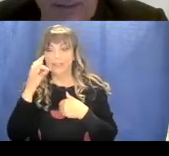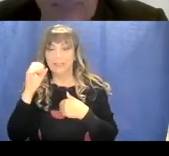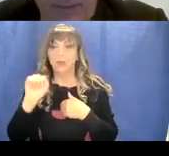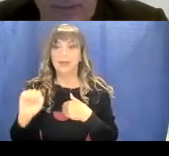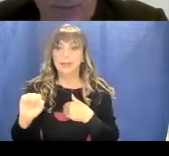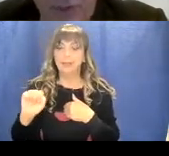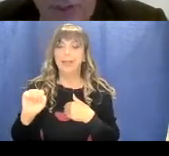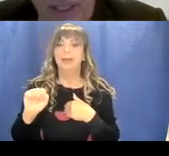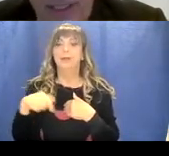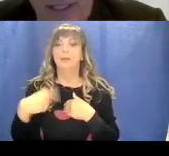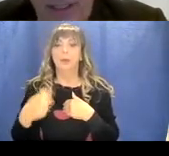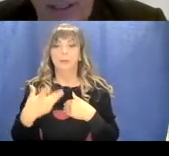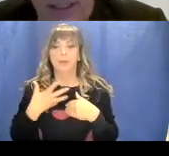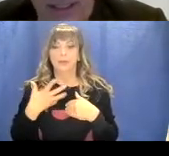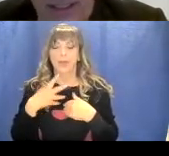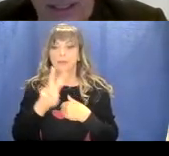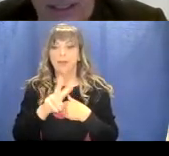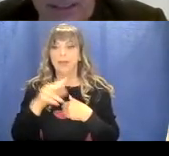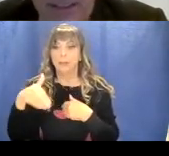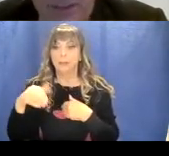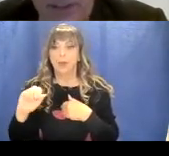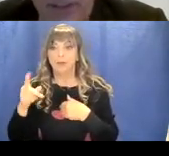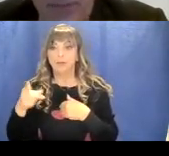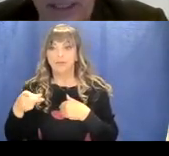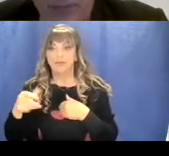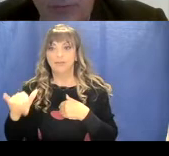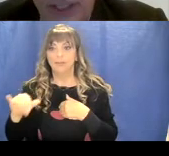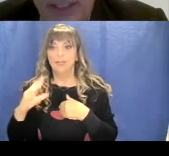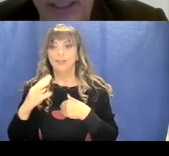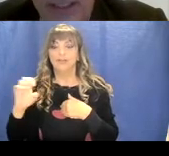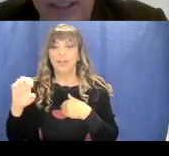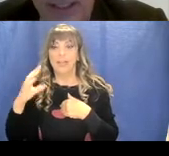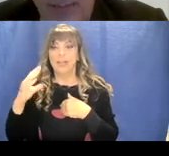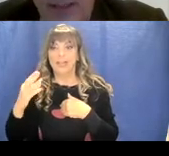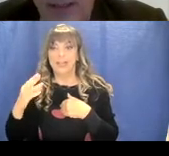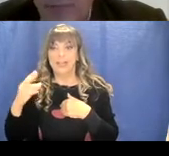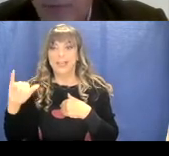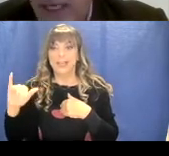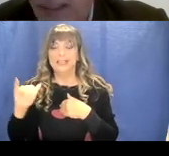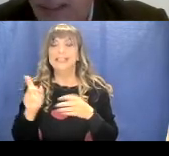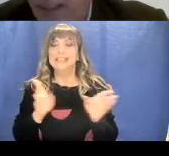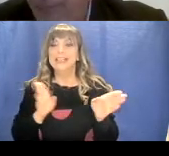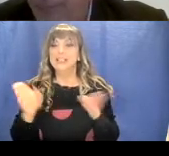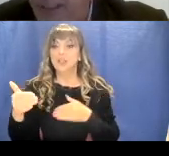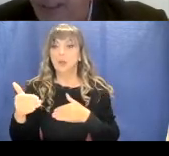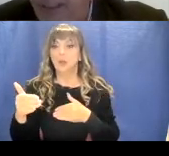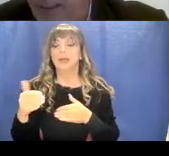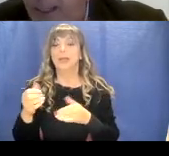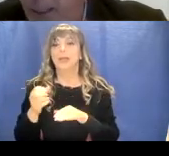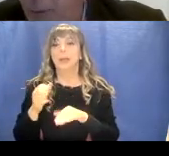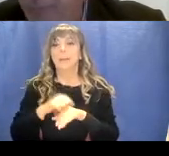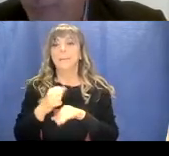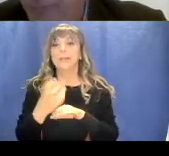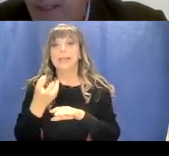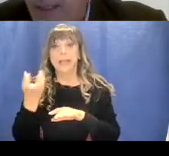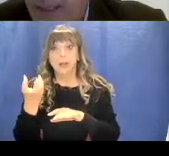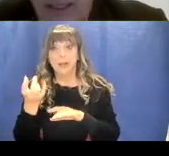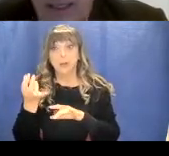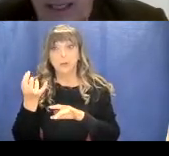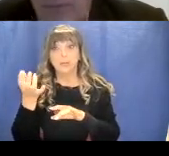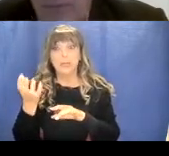vanni moggi cecchi della sezione di mineralogia del sistema museale di ateneo